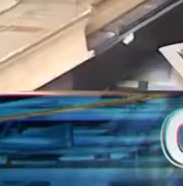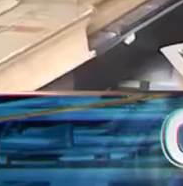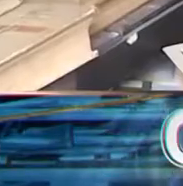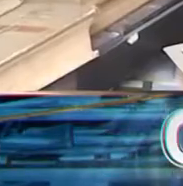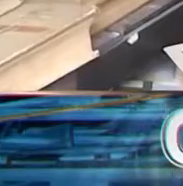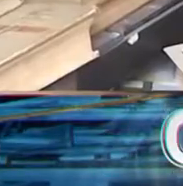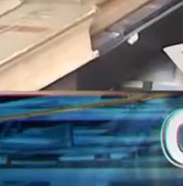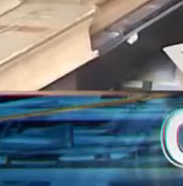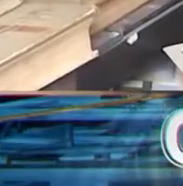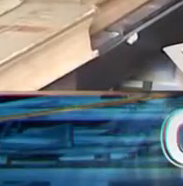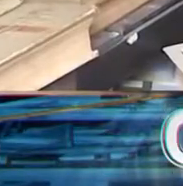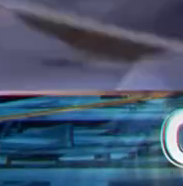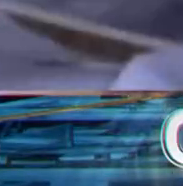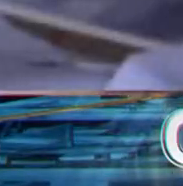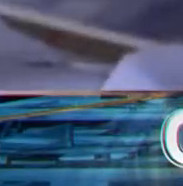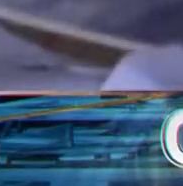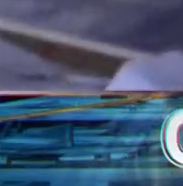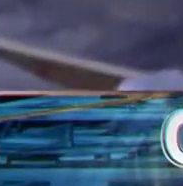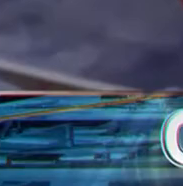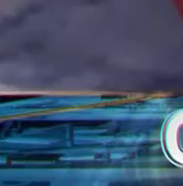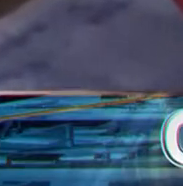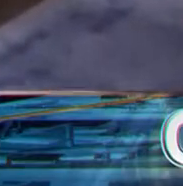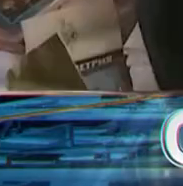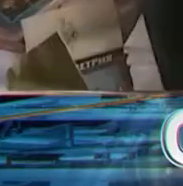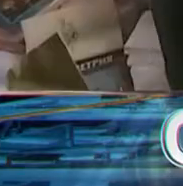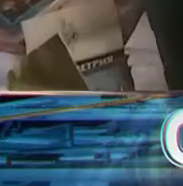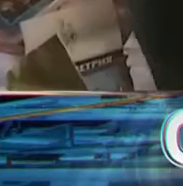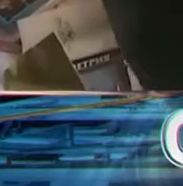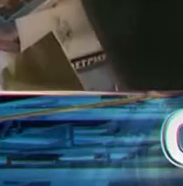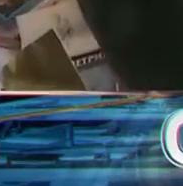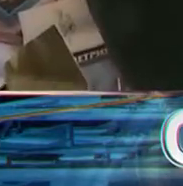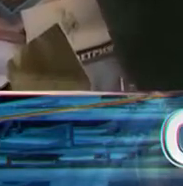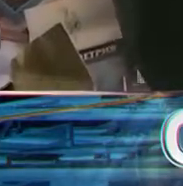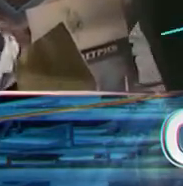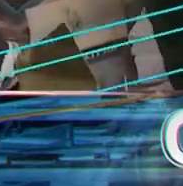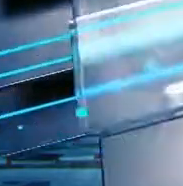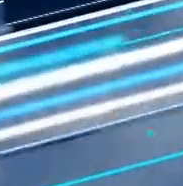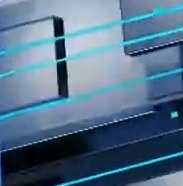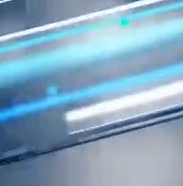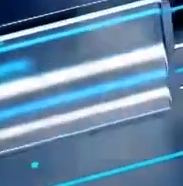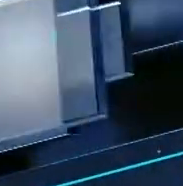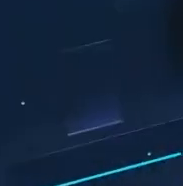Креативный проект. Сбор макулатуры помог открыть мини-библиотеки в городе Текели.